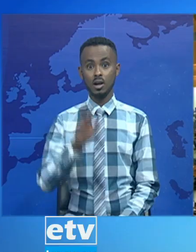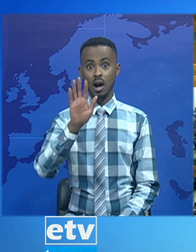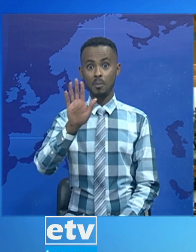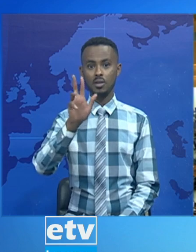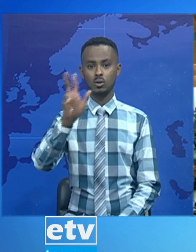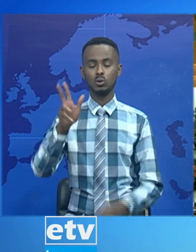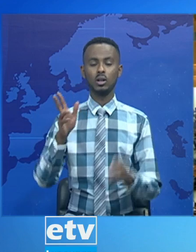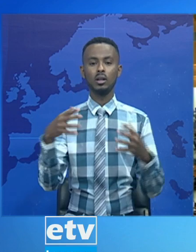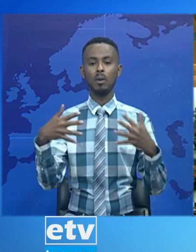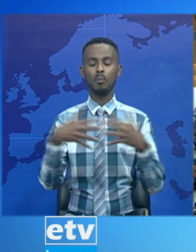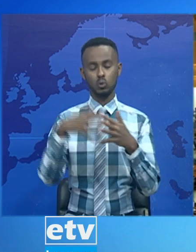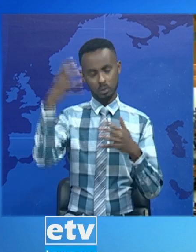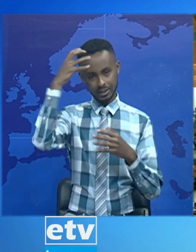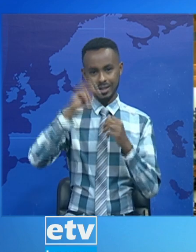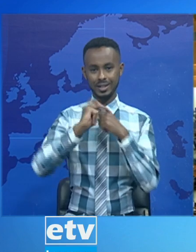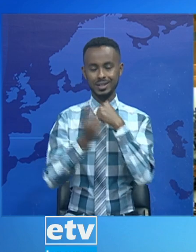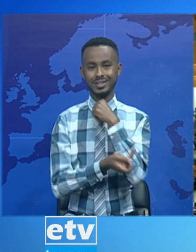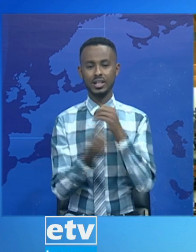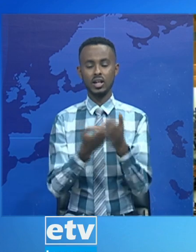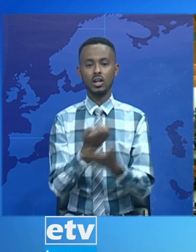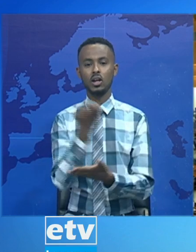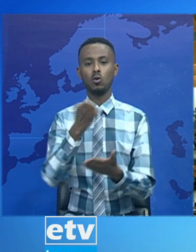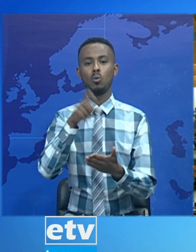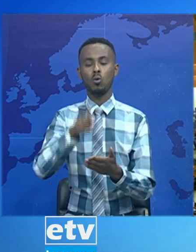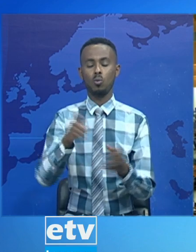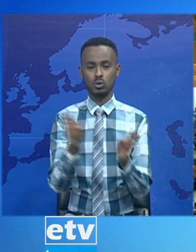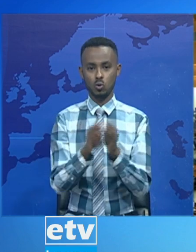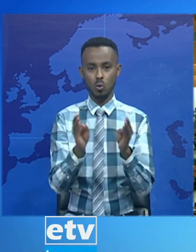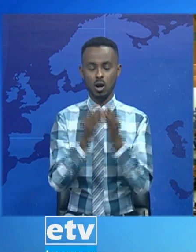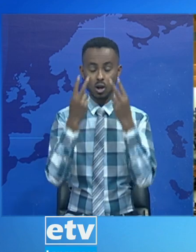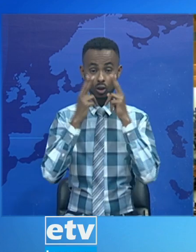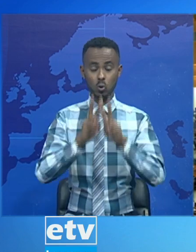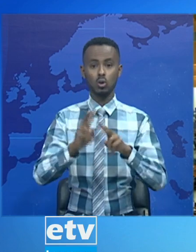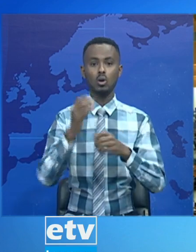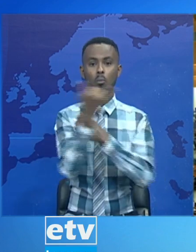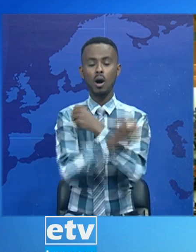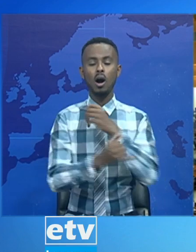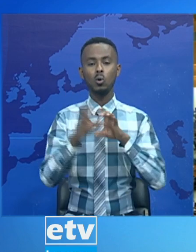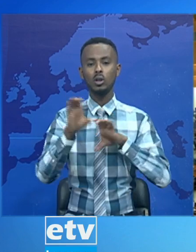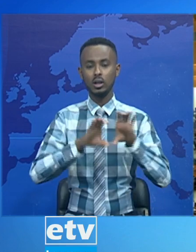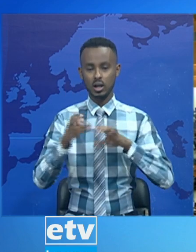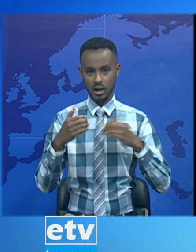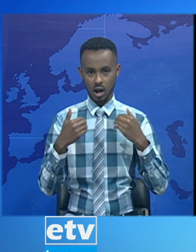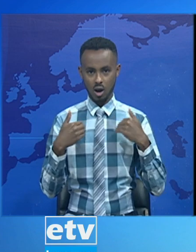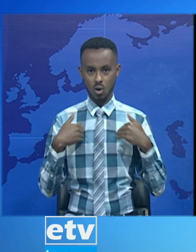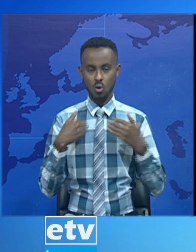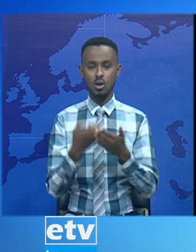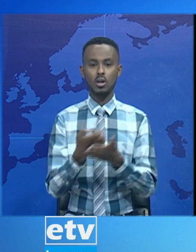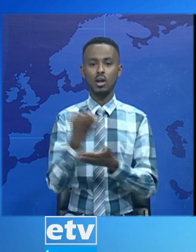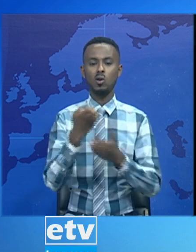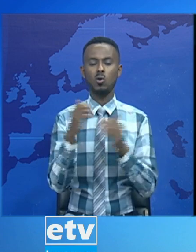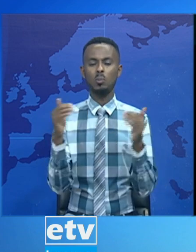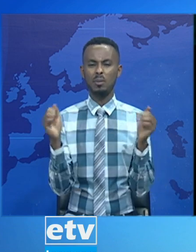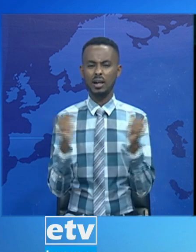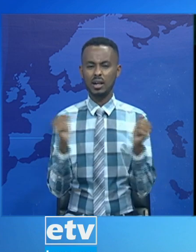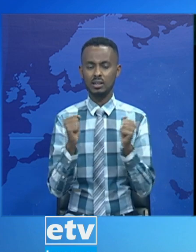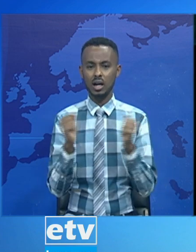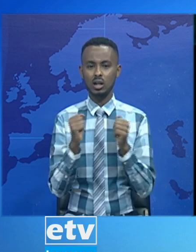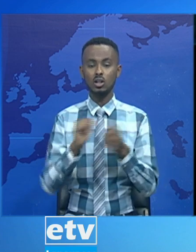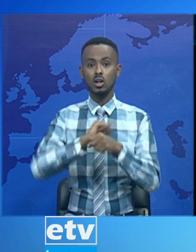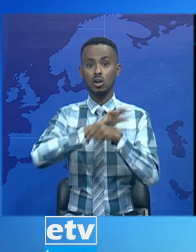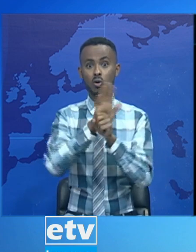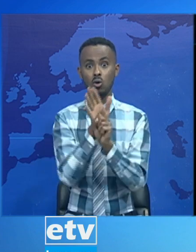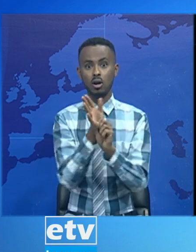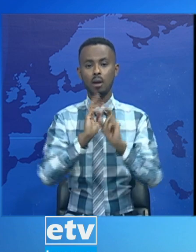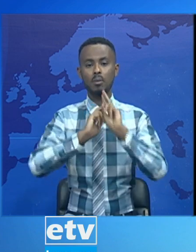ሐምሳሶስተኛው የተባበሩት መንግስታት ድርጅት የኢኮኖሚ ኮሚሽን ጉባኤ ትኩረቱን በአህጉሩ እየተከሰተ ያለውን የኢኮኖሚ መቀዛቀዝ፣